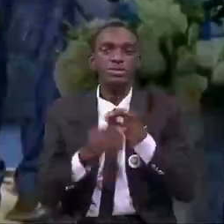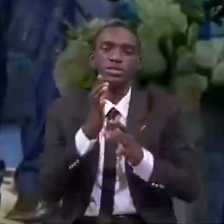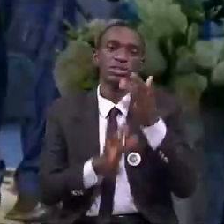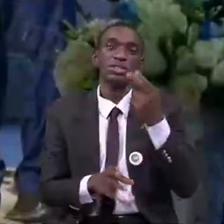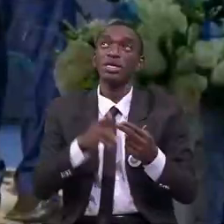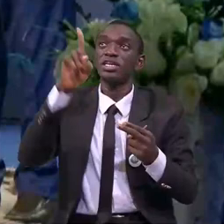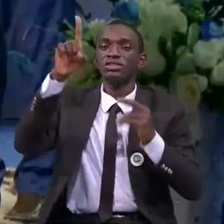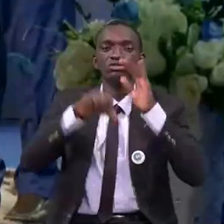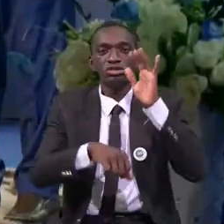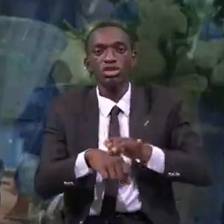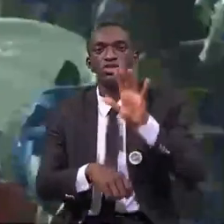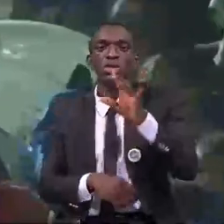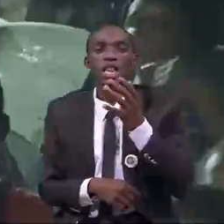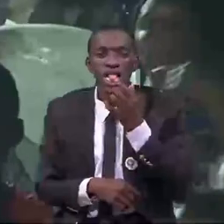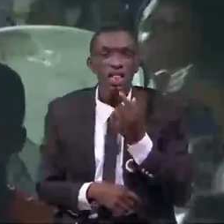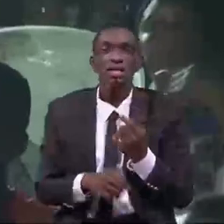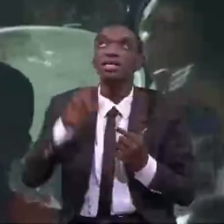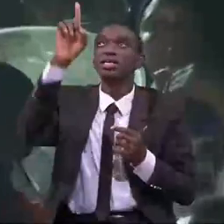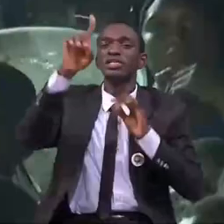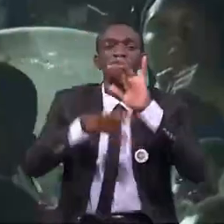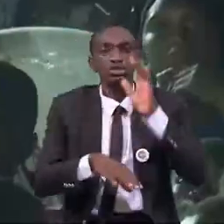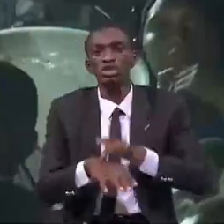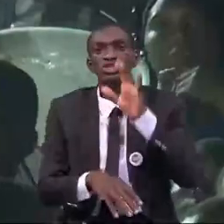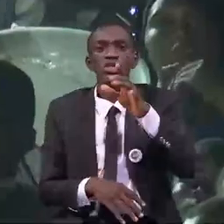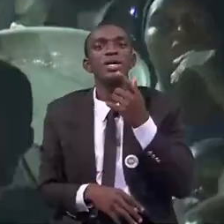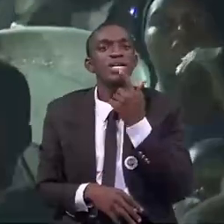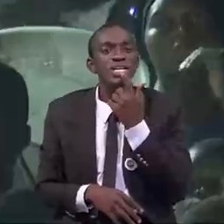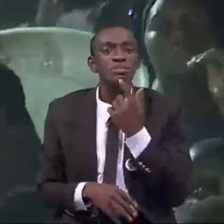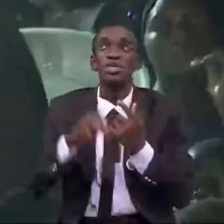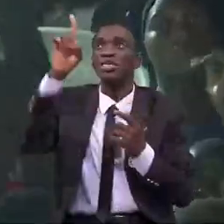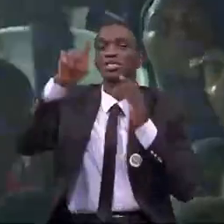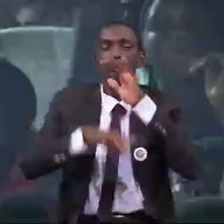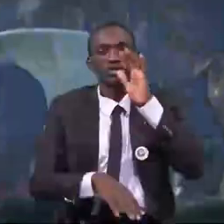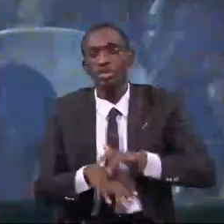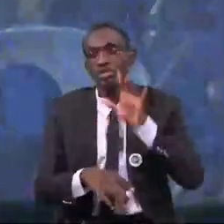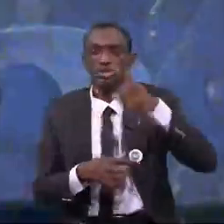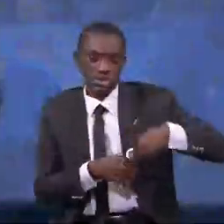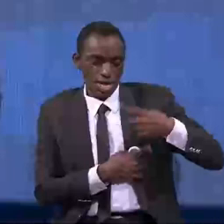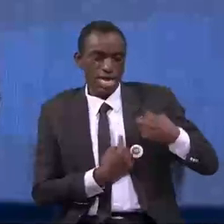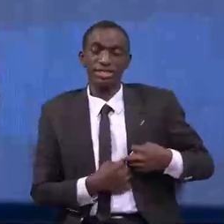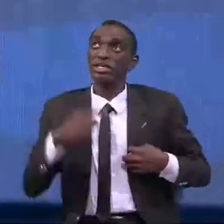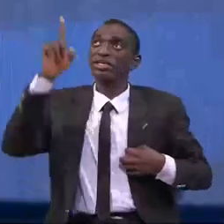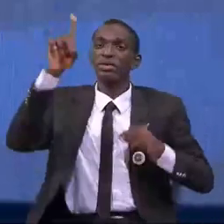touche votre langue il touche vos lèvres il touche votre cœur il touche votre